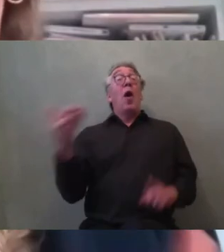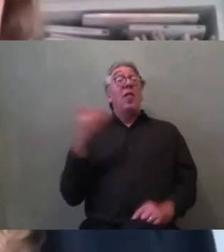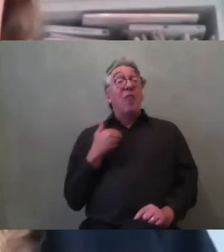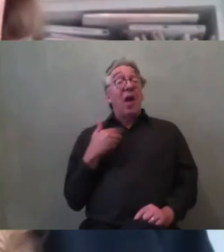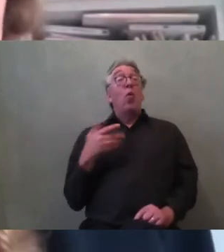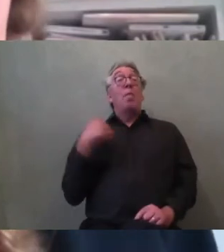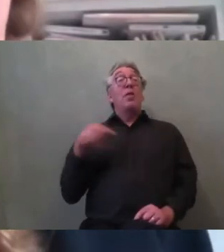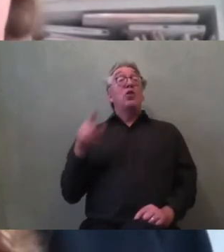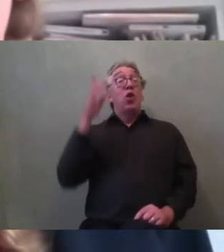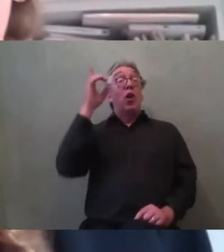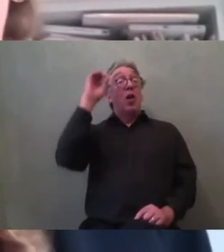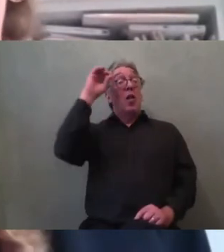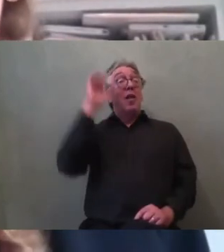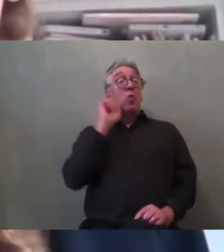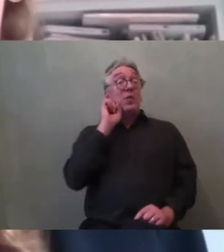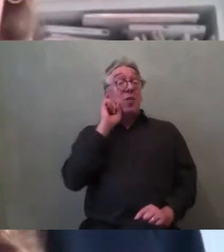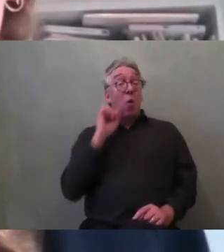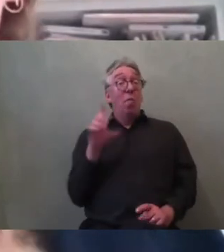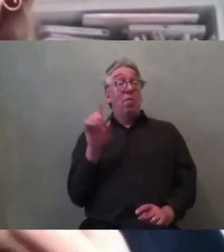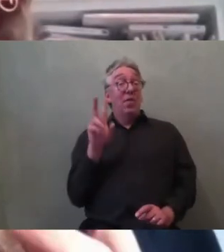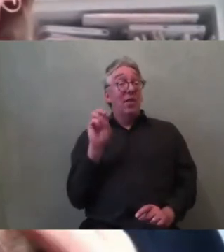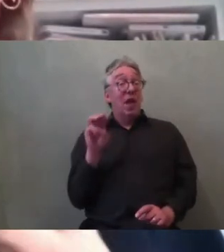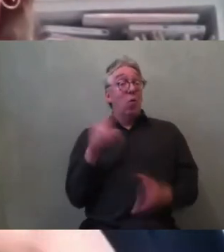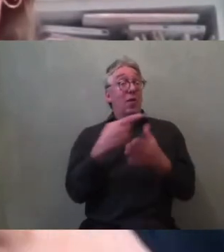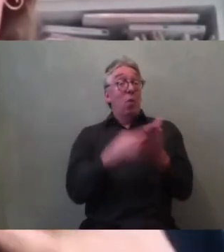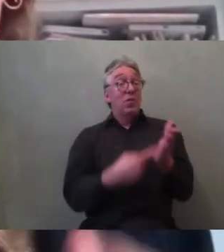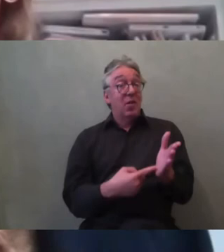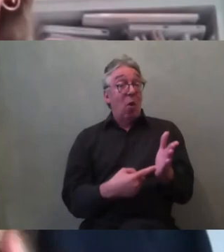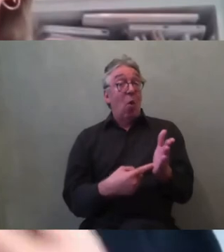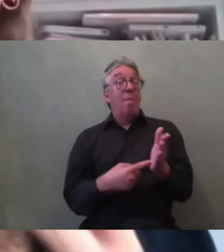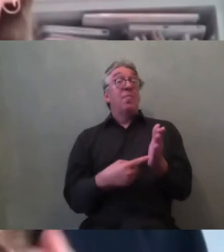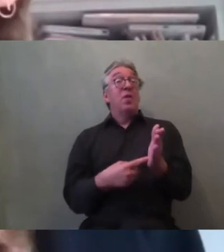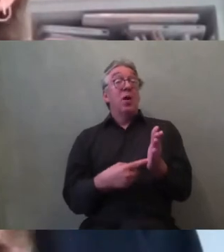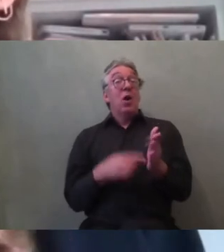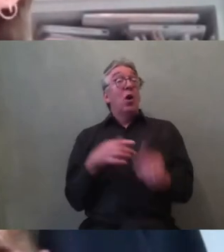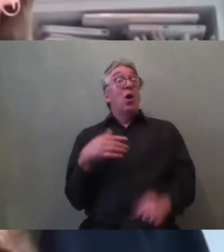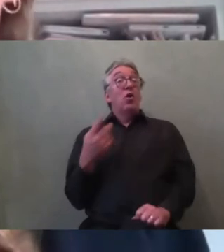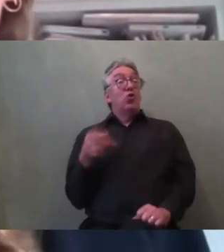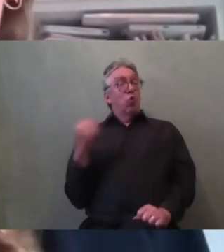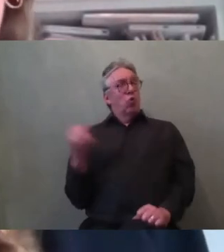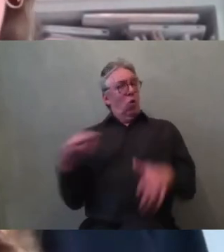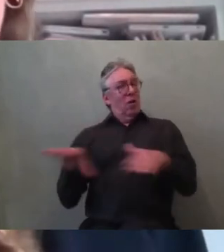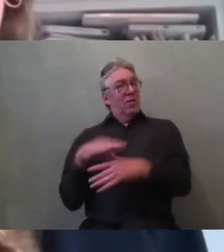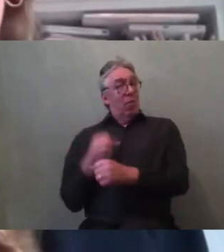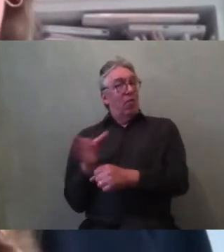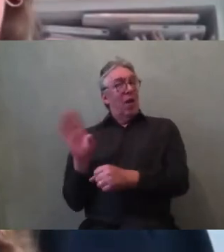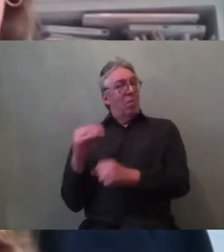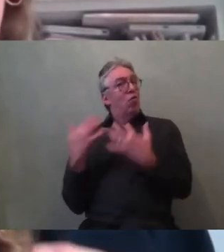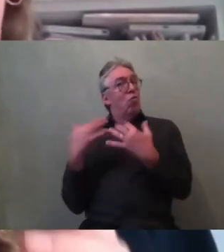Down-syndroom, touchdown rondleidingen. En op die manier merk je dat je door samen te werken met het publiek, kun je